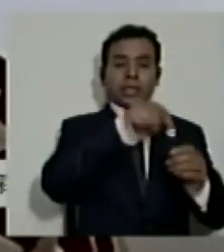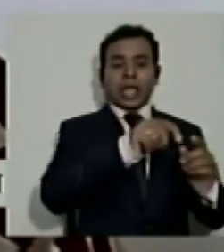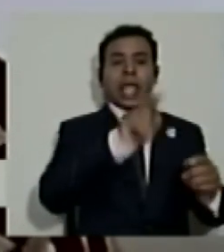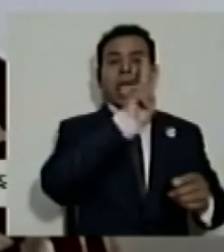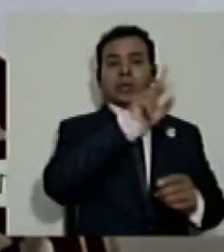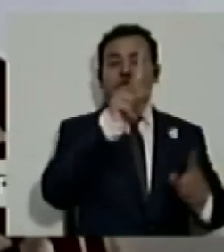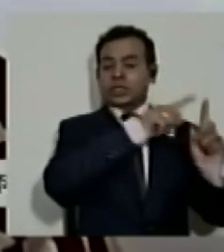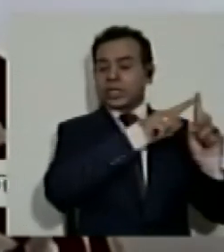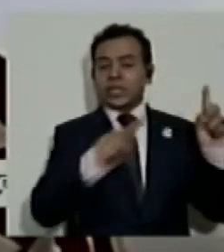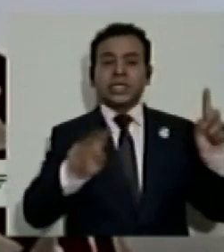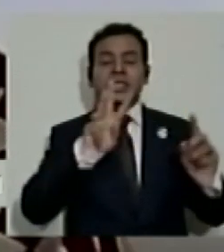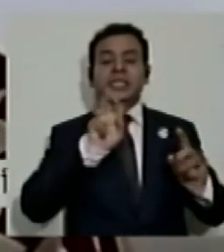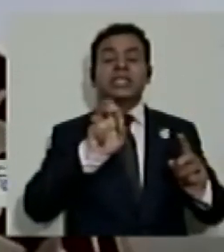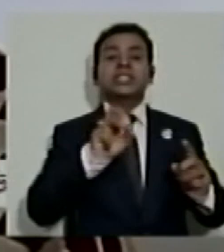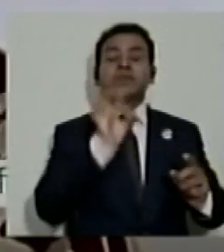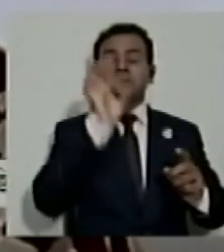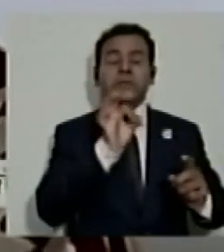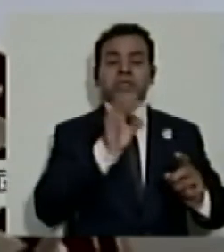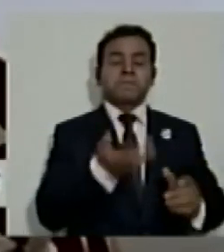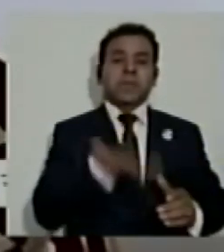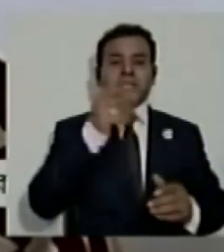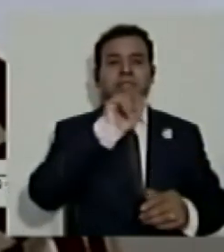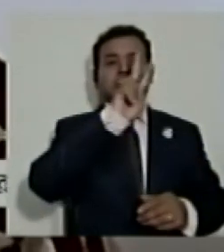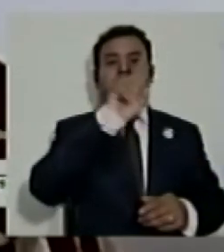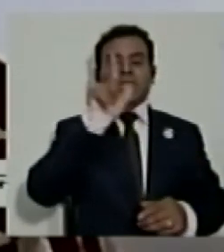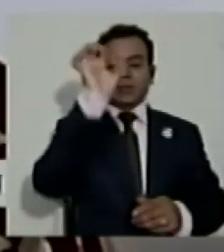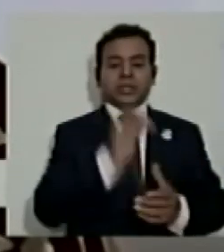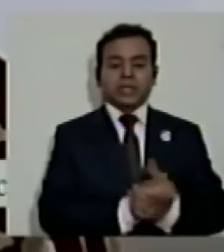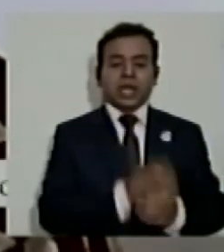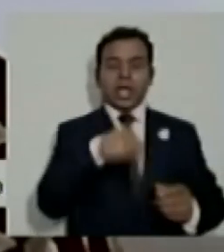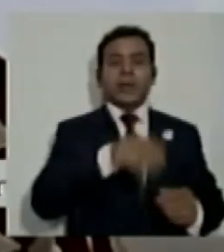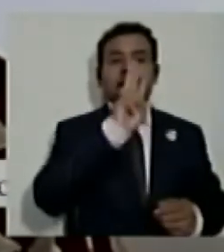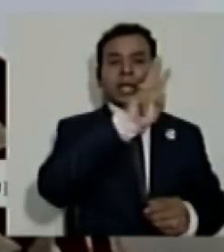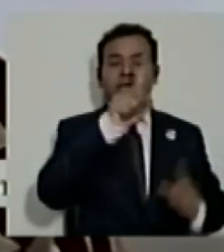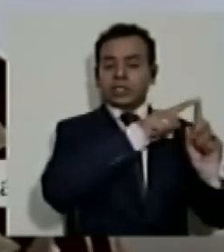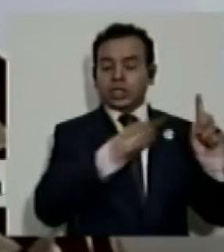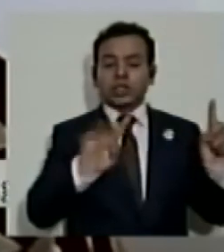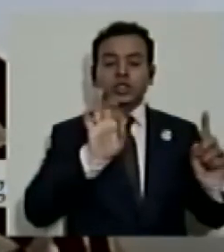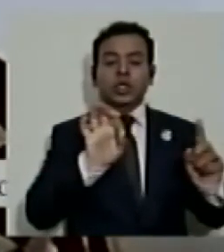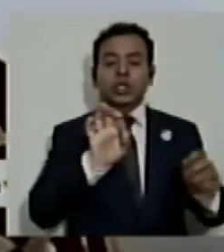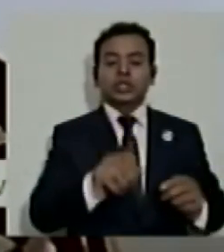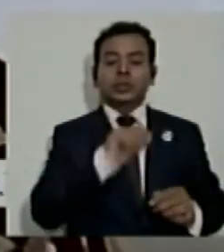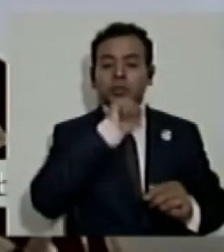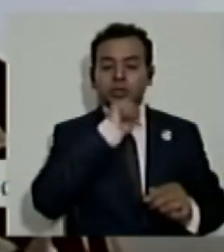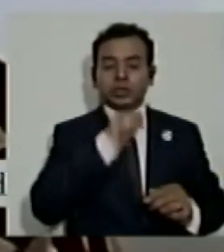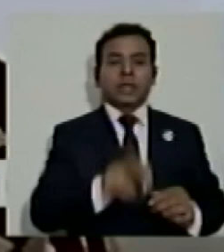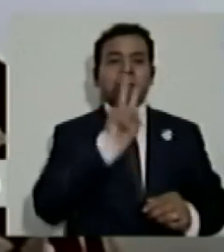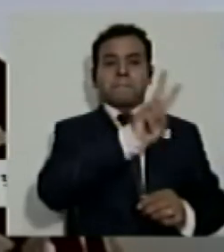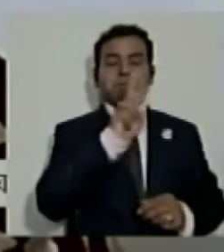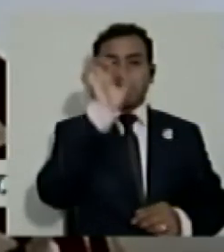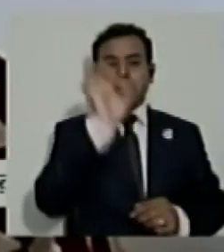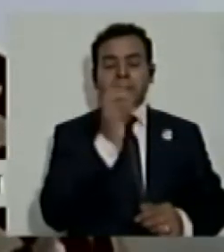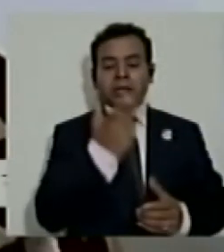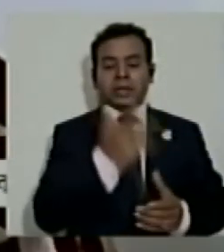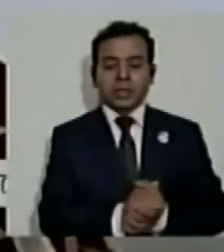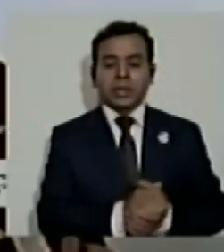এরপরে 31 থেকে 40 বছর বয়স, যেখানে রয়েছেন শতকরা 22 ভাগ, এবং এর পরবর্তীতে 41 থেকে 50 বছর বয়স,